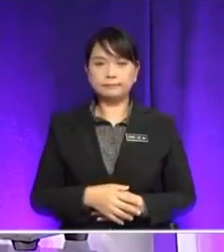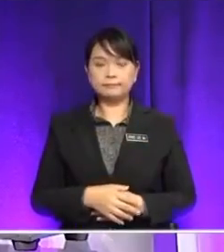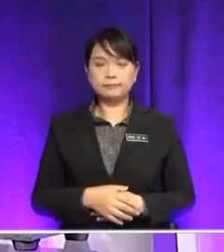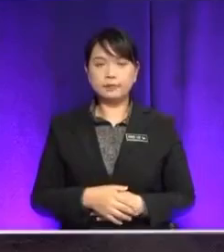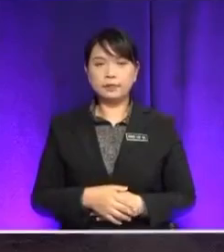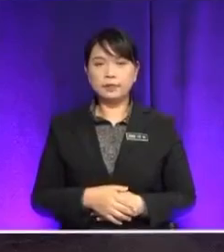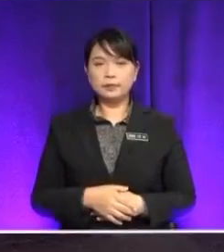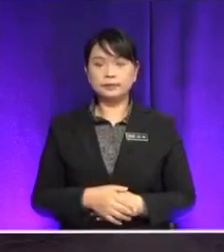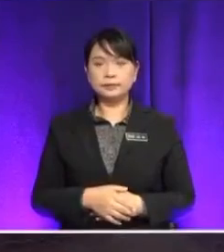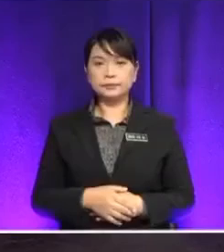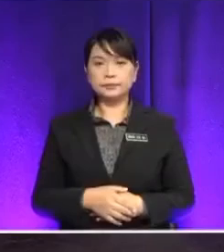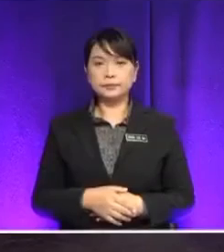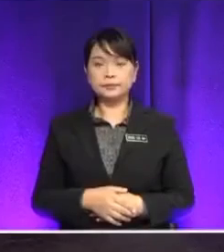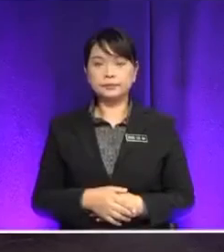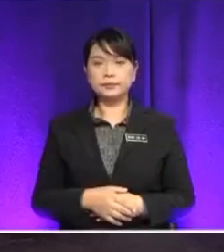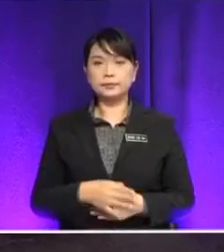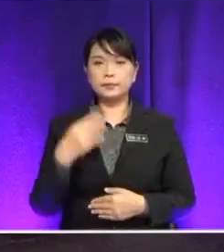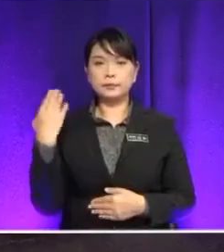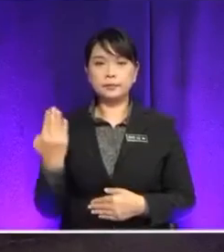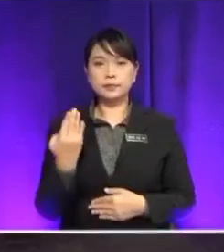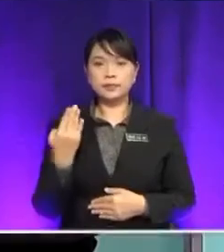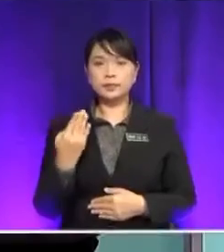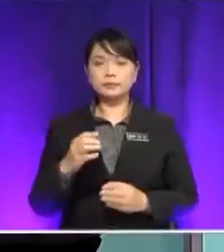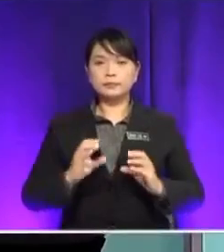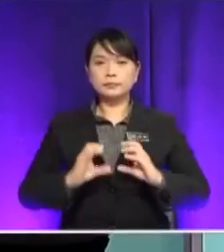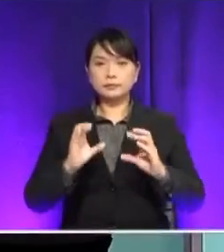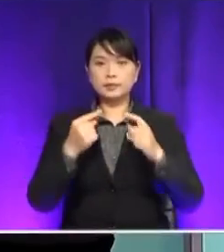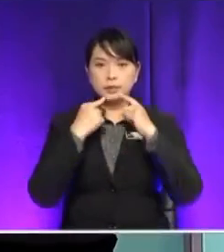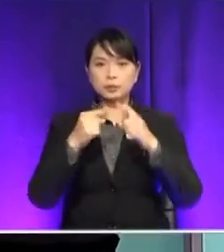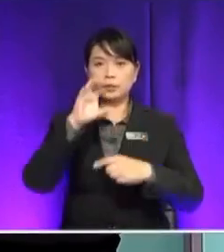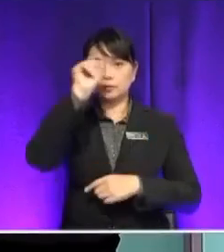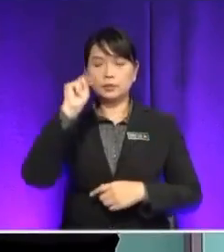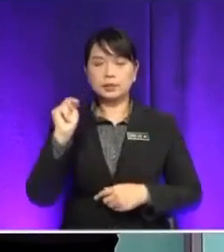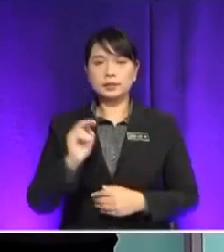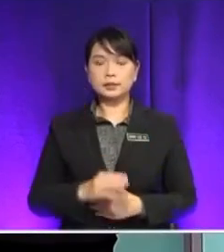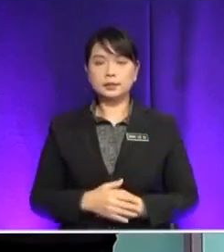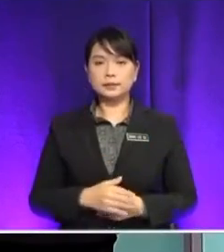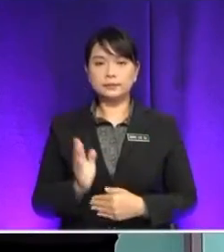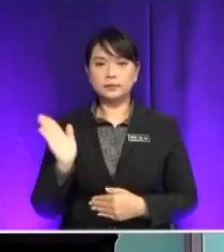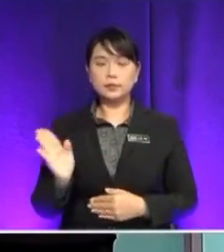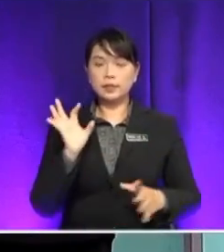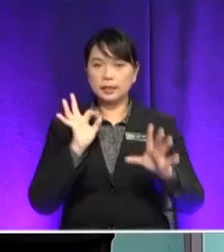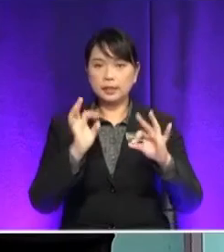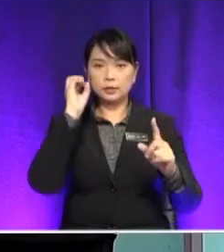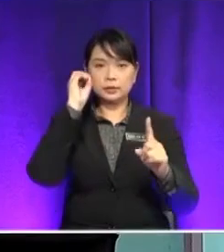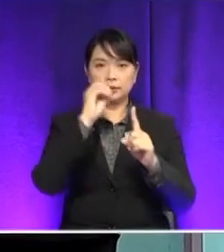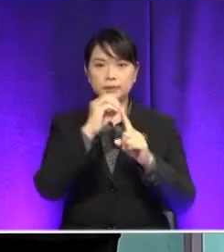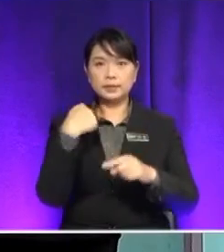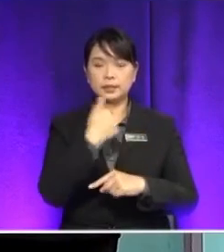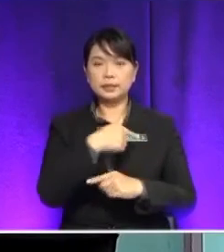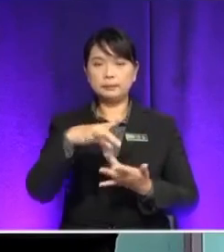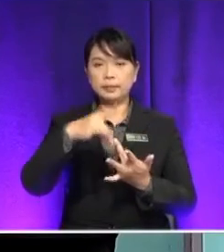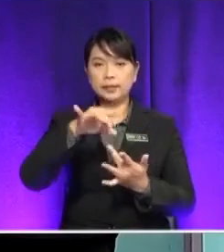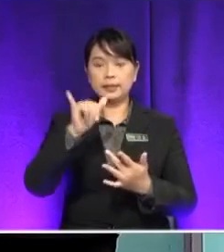ke-5 serum usahanya ceria saya acara menjawab soal yang berkenaan terutama kalau objektif agak kita